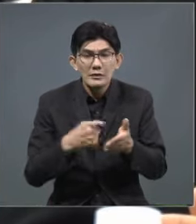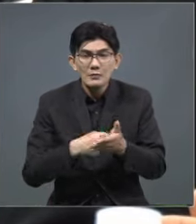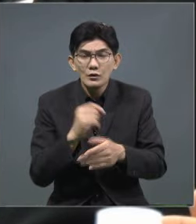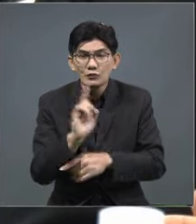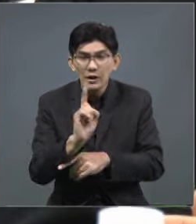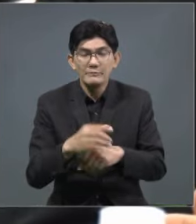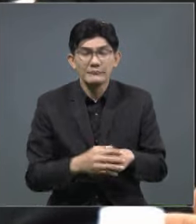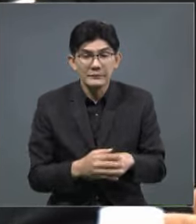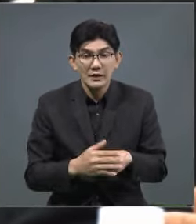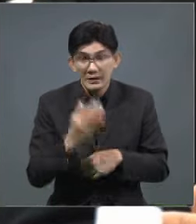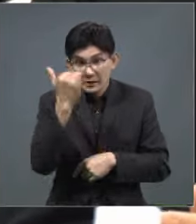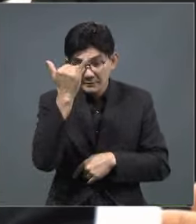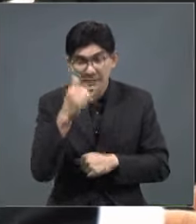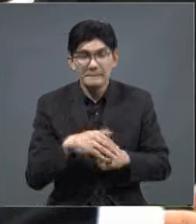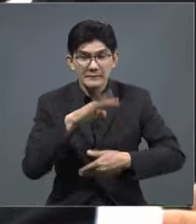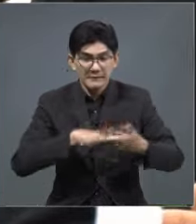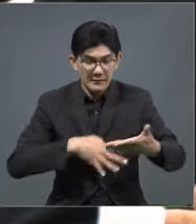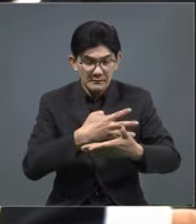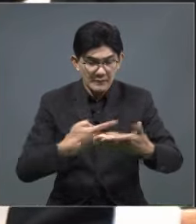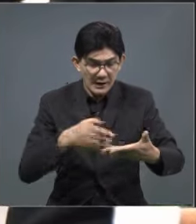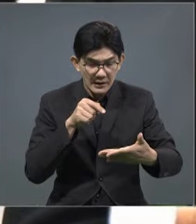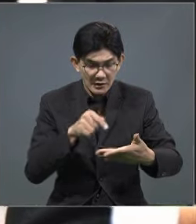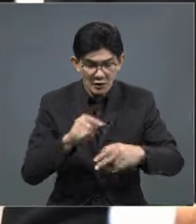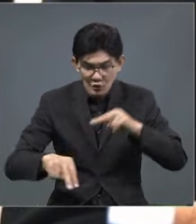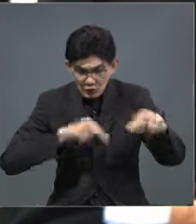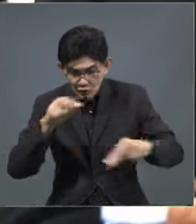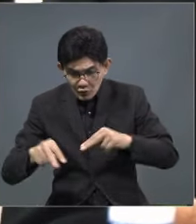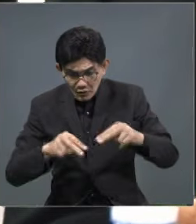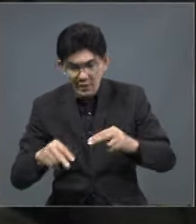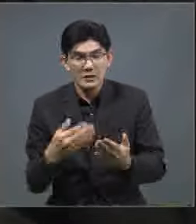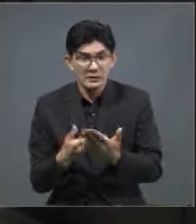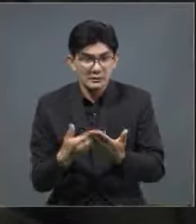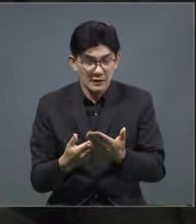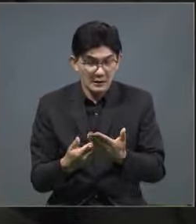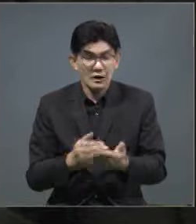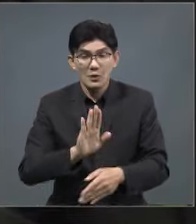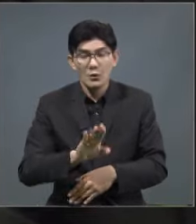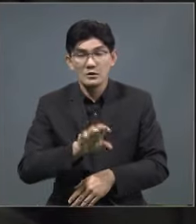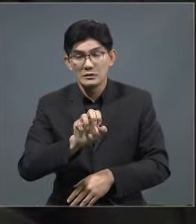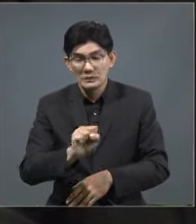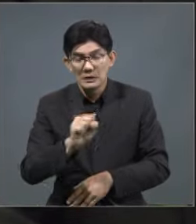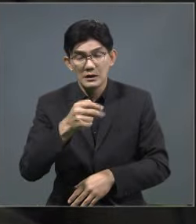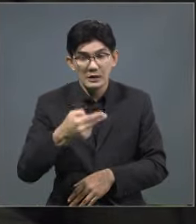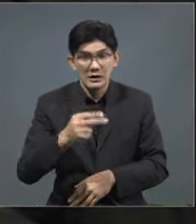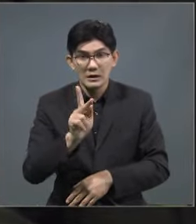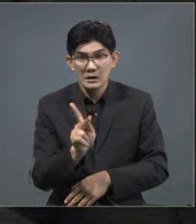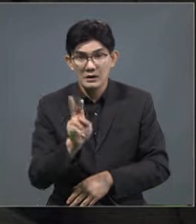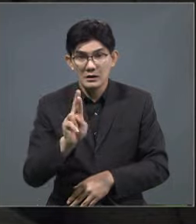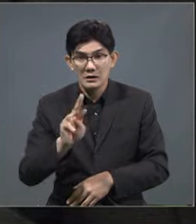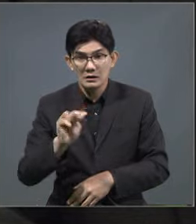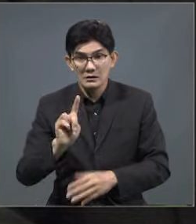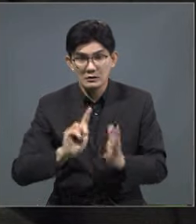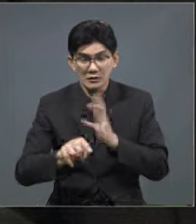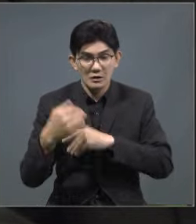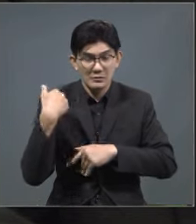นะครับก็ออกมาเพื่อที่จะเป็นมาตรการในการกำกับดูแลทางการเงินของสหกรณ์เพราะว่าก่อนหน้านี้เรามีเคสเกี่ยวกับส